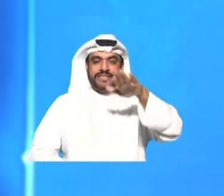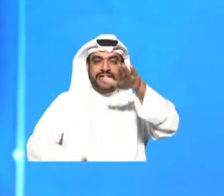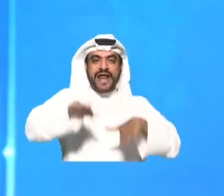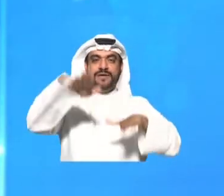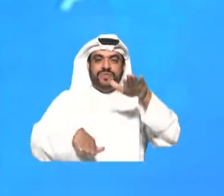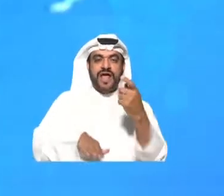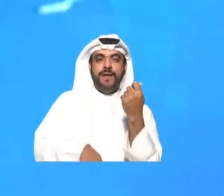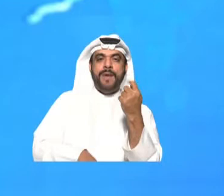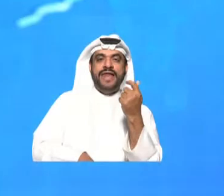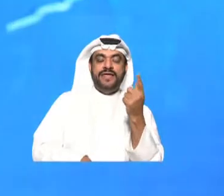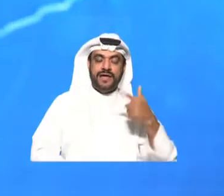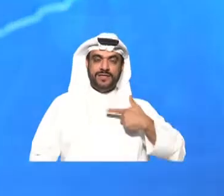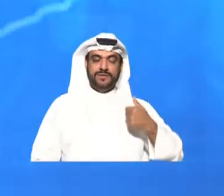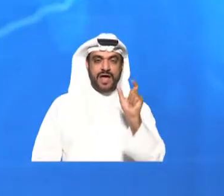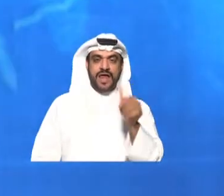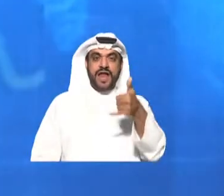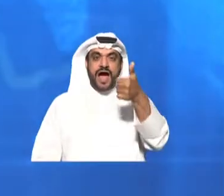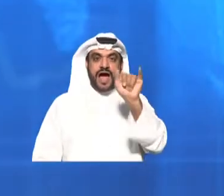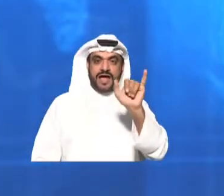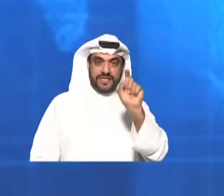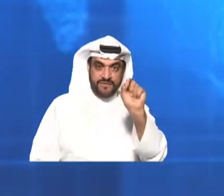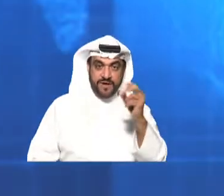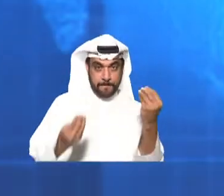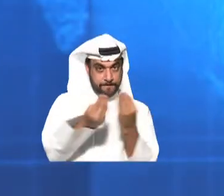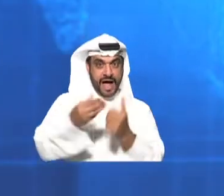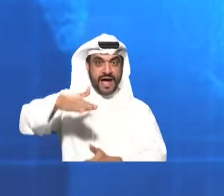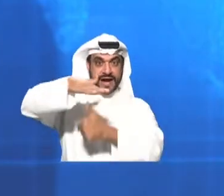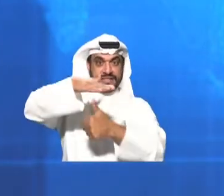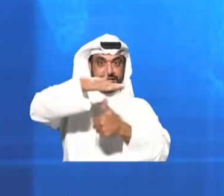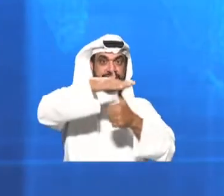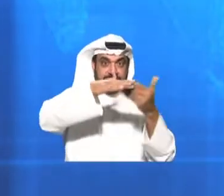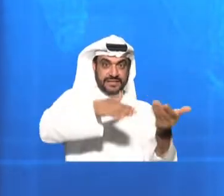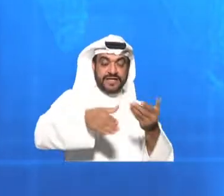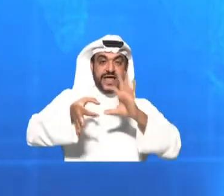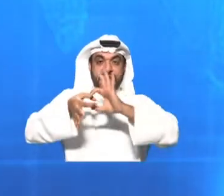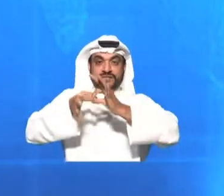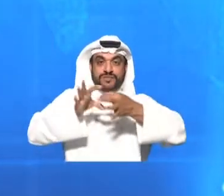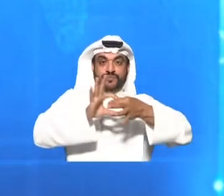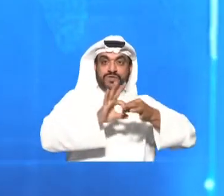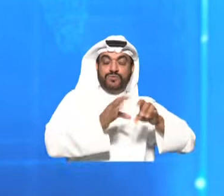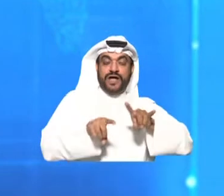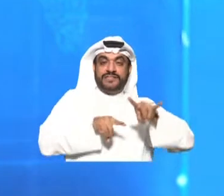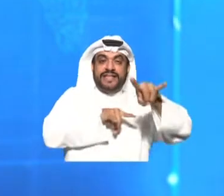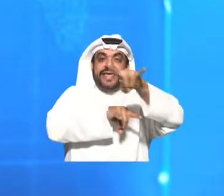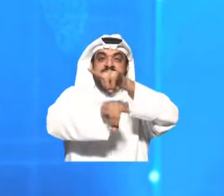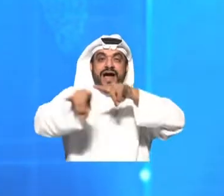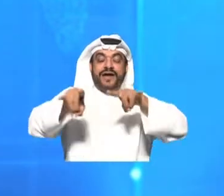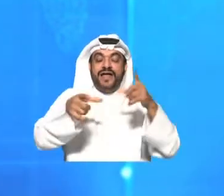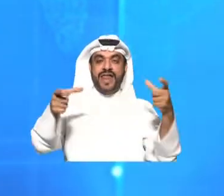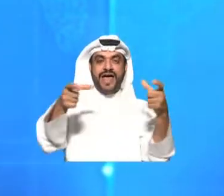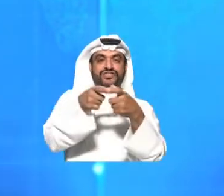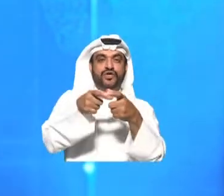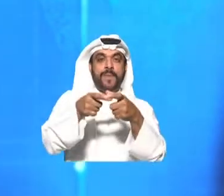نايف فلاح الحجرف، يرافقه رؤساء مجالس إدارات خطوط الطيران العربية، وذلك بمناسبة انعقاد